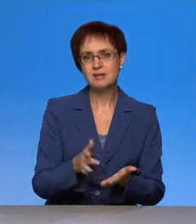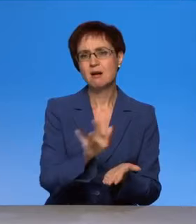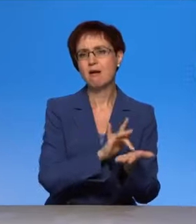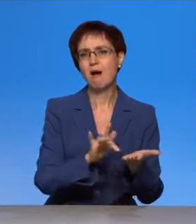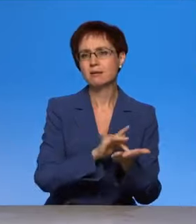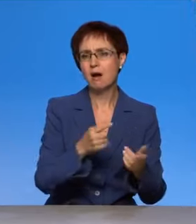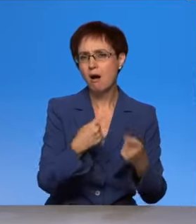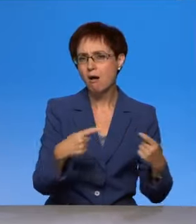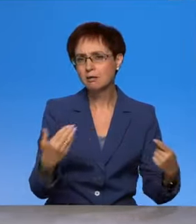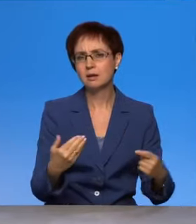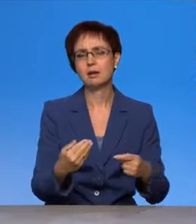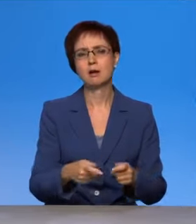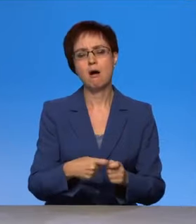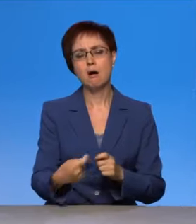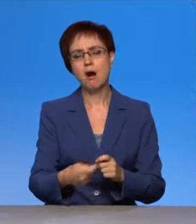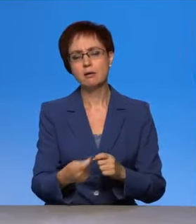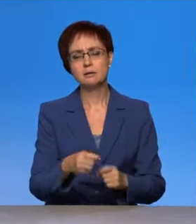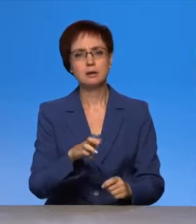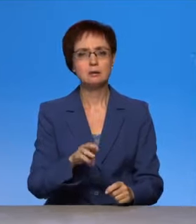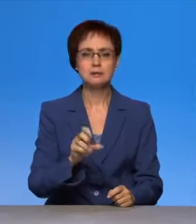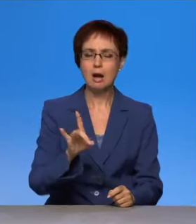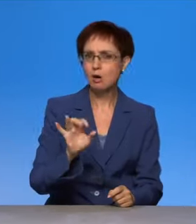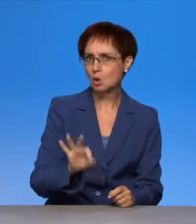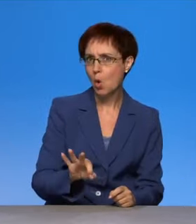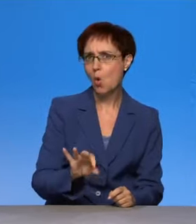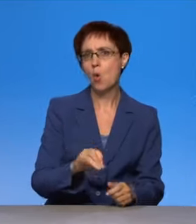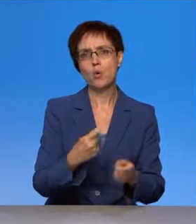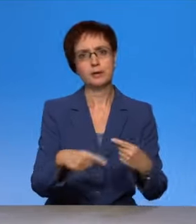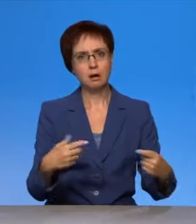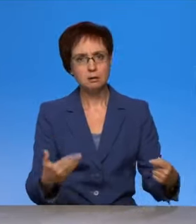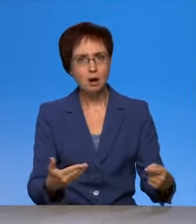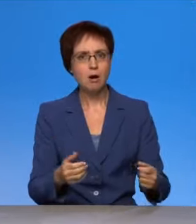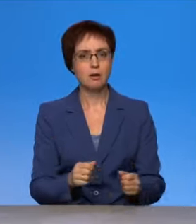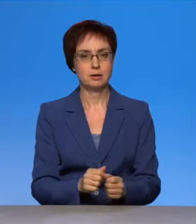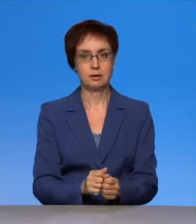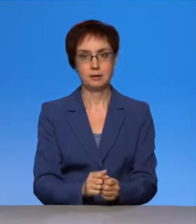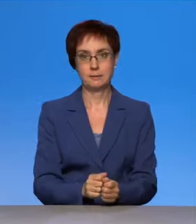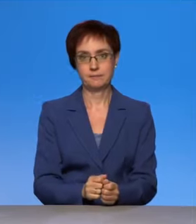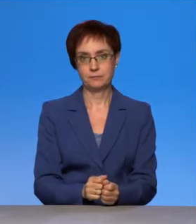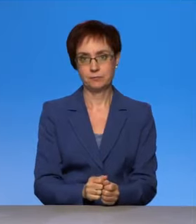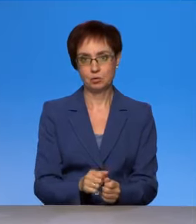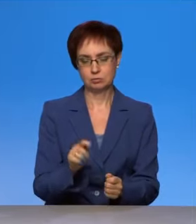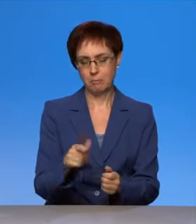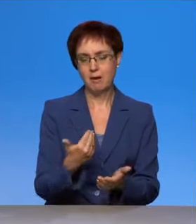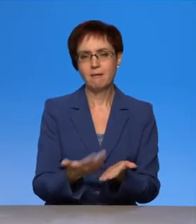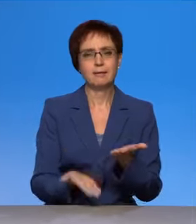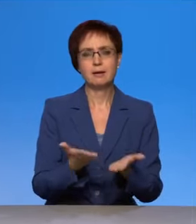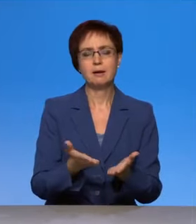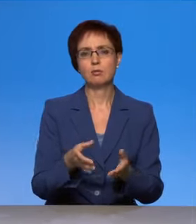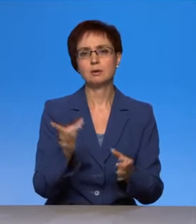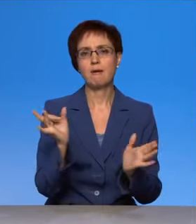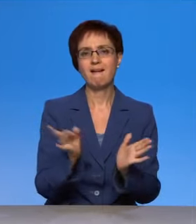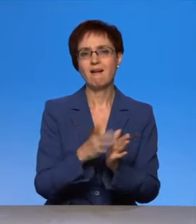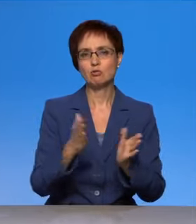Вот, а раскинь мне вот на Таро. Понимаете? И там говорят, о, у тебя все там хорошо. Или там хрустальный шар, или какой-то. За это